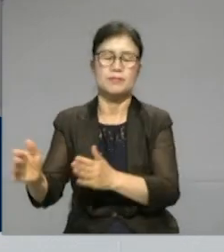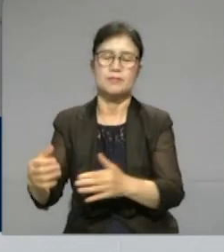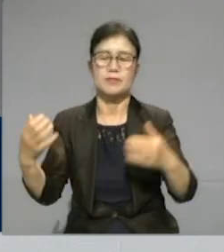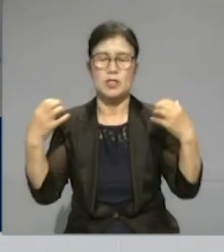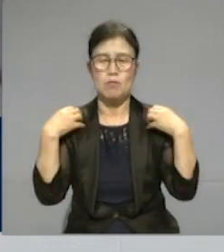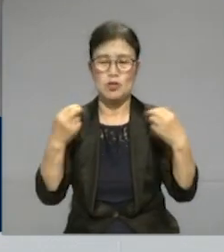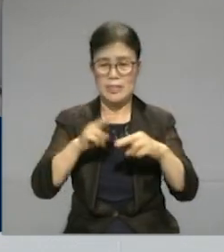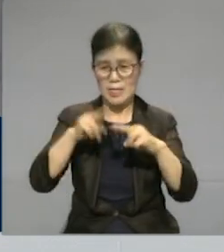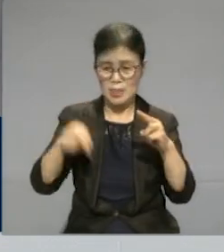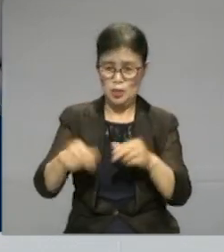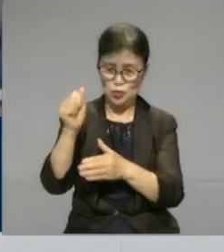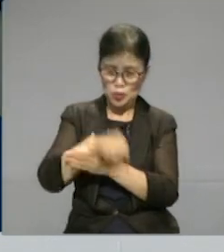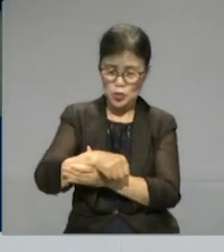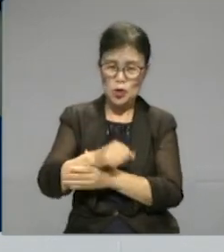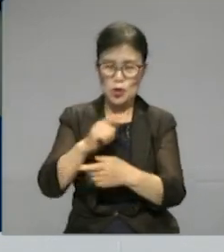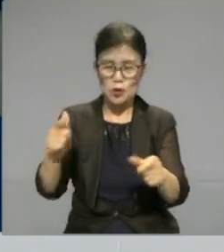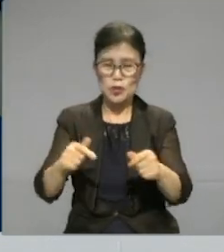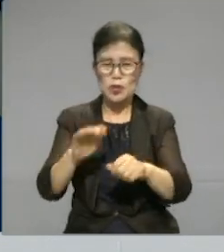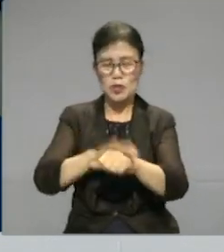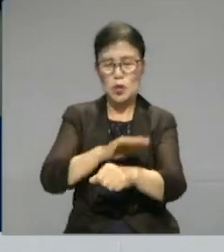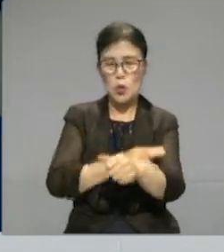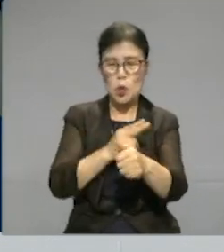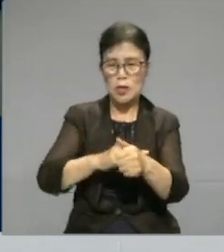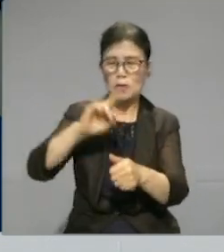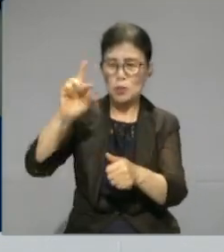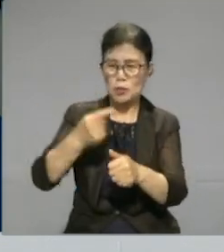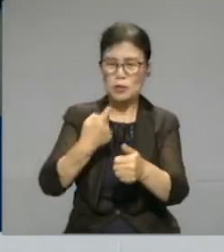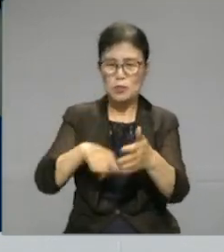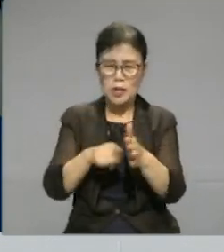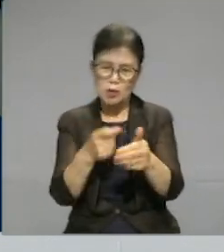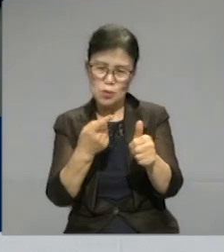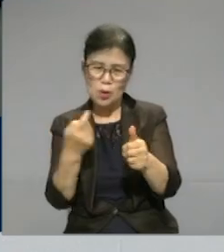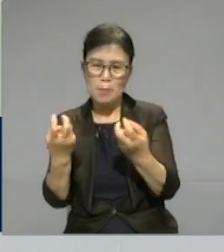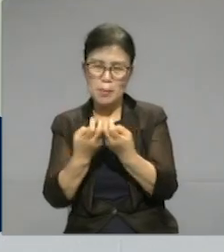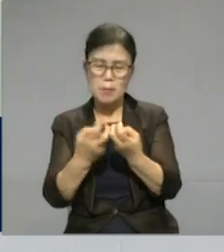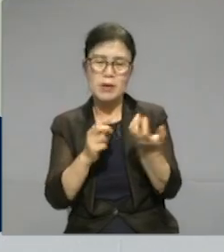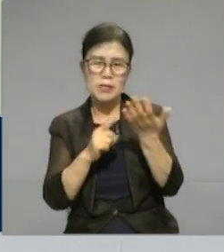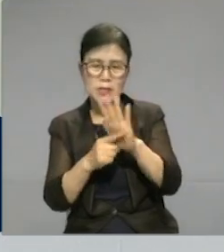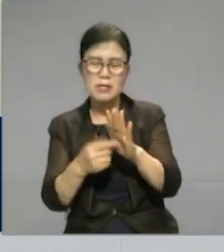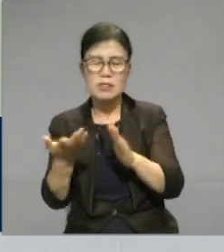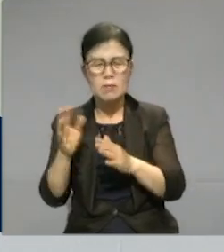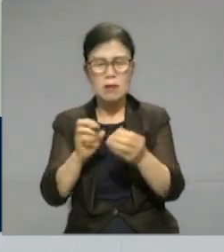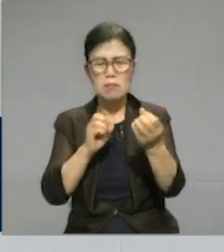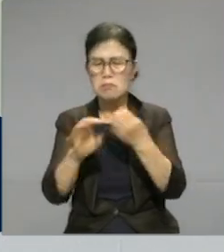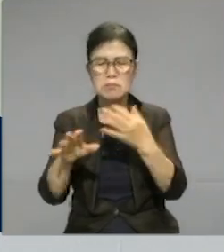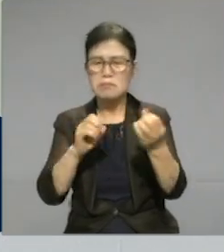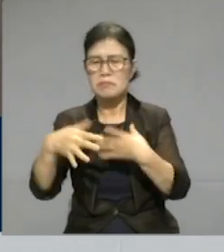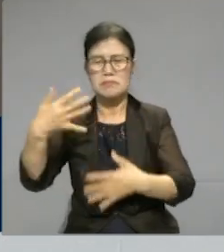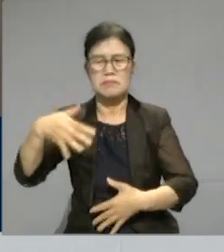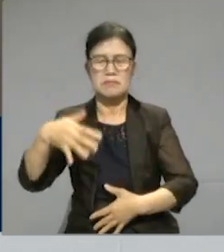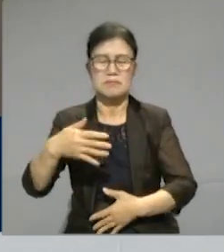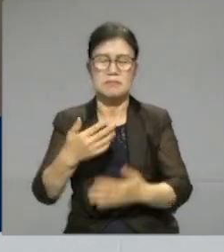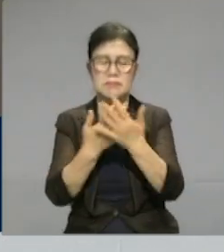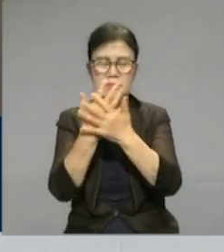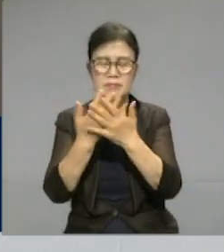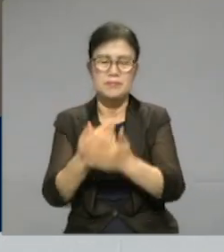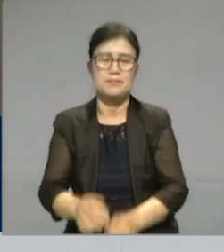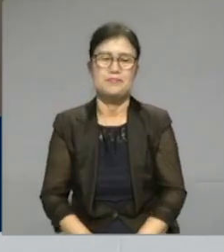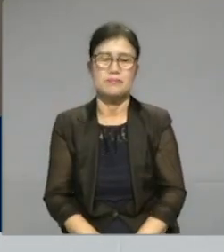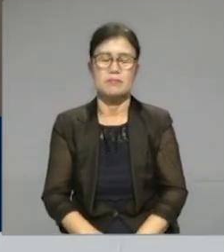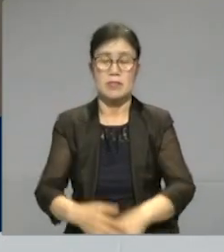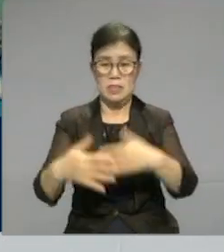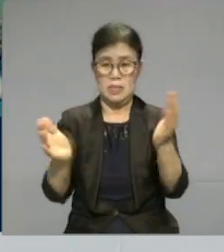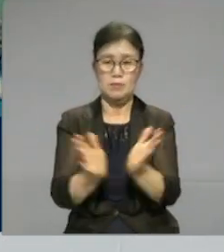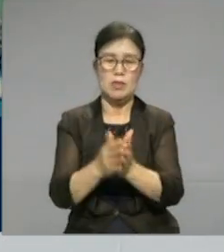정부가 사직서 수리 허용 등 전공의 복귀를 위한 유화책을 꺼내들었지만 아직 반응은 미미합니다. 의료계 집단 휴진